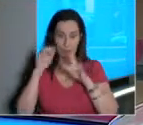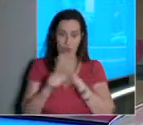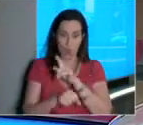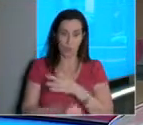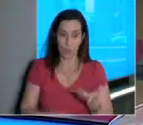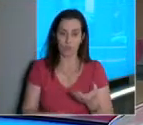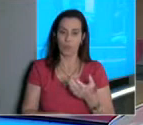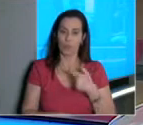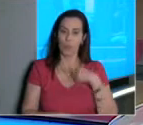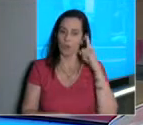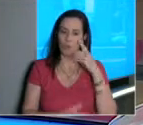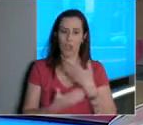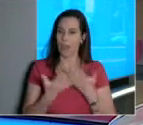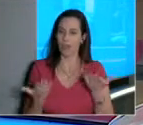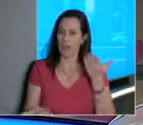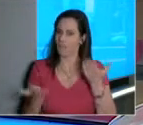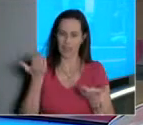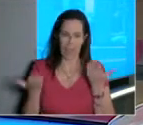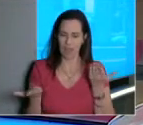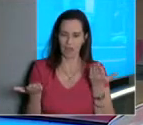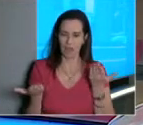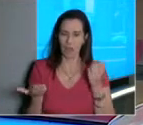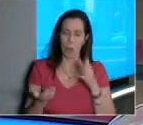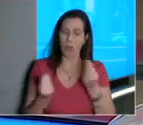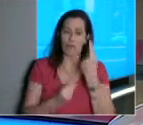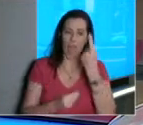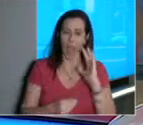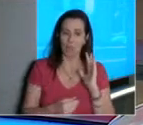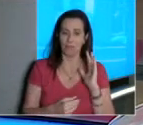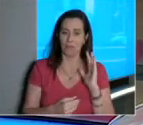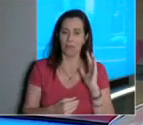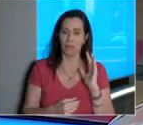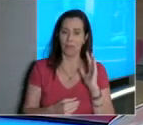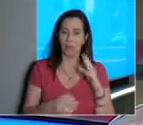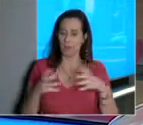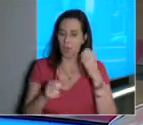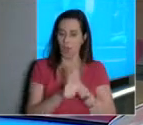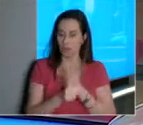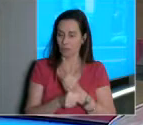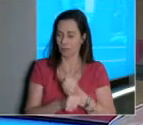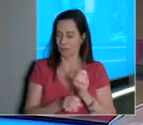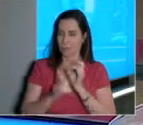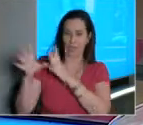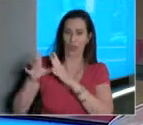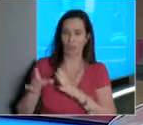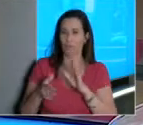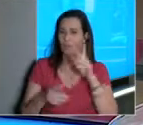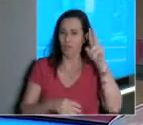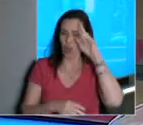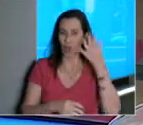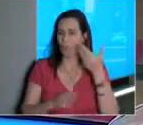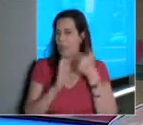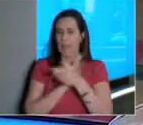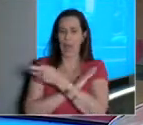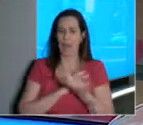אותם, אני חושב שאין כל כך הבדל למעט אחד. זאת אומרת, מפאי דרסה אותם ושמה אותם שם, והליכוד פשוט די